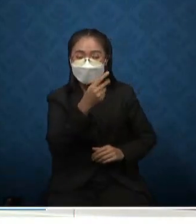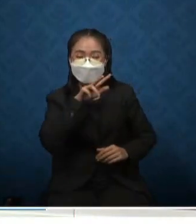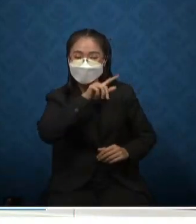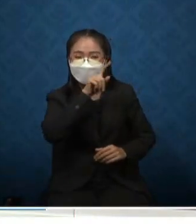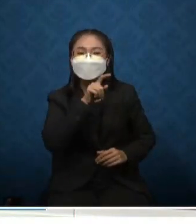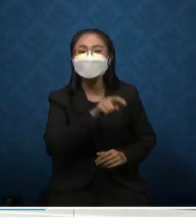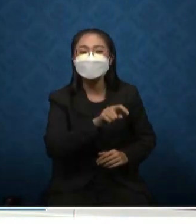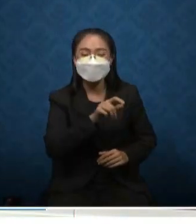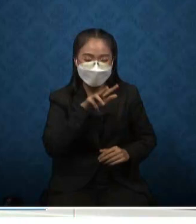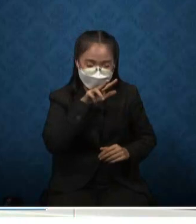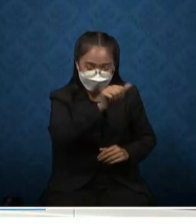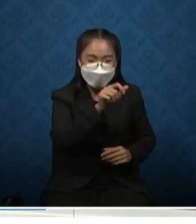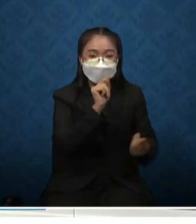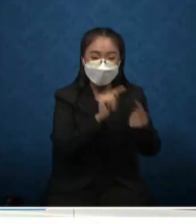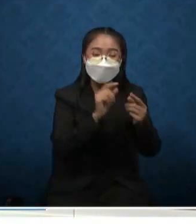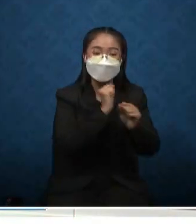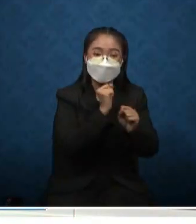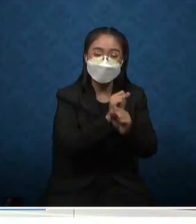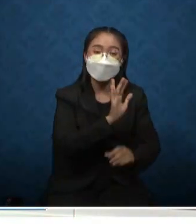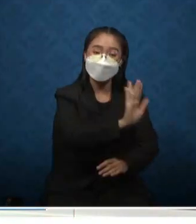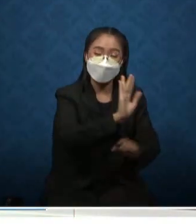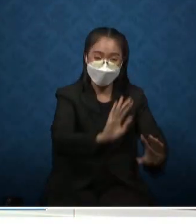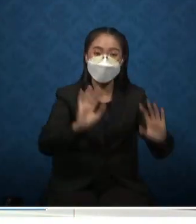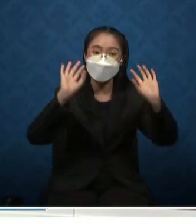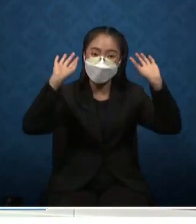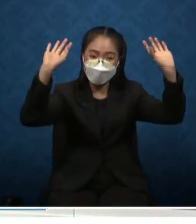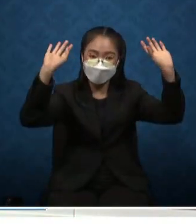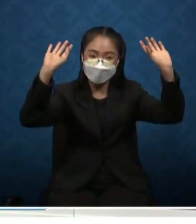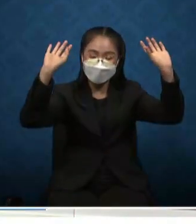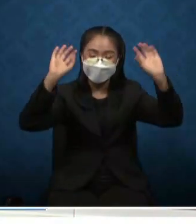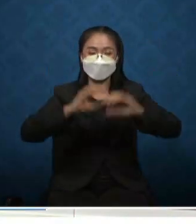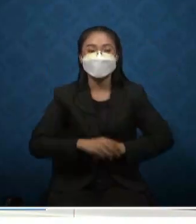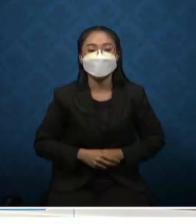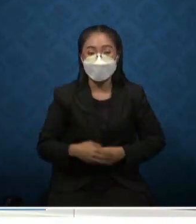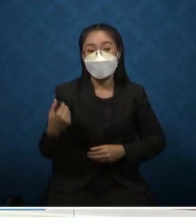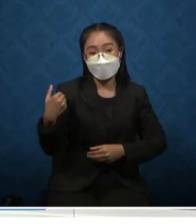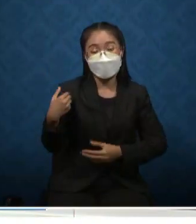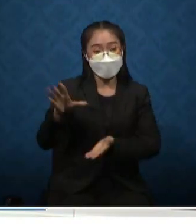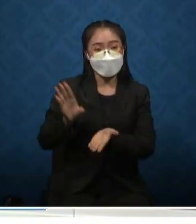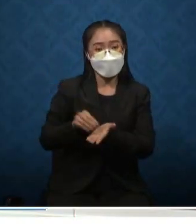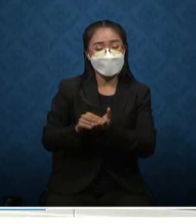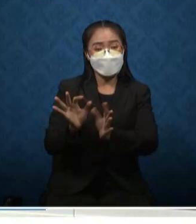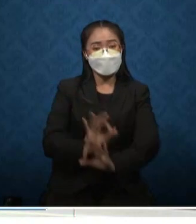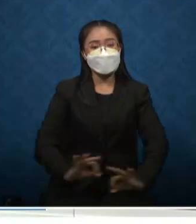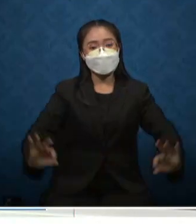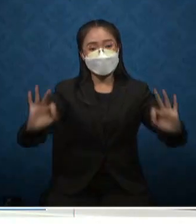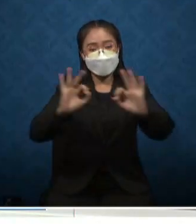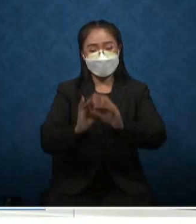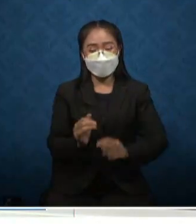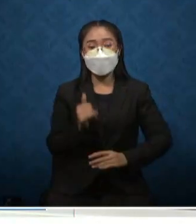ของหน่วยงานภาครัฐนอกจากนี้ยังได้ข้อมูลที่สำคัญจากการศึกษาดูงาน